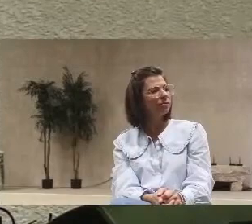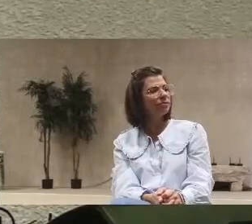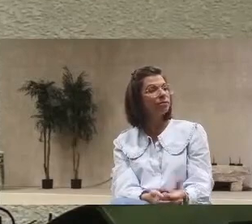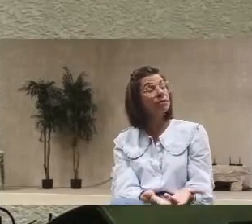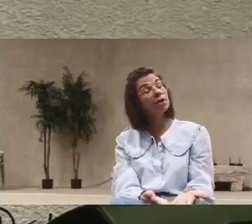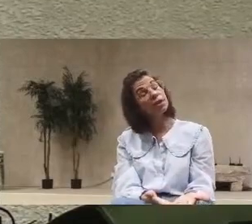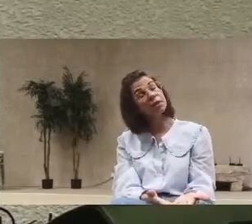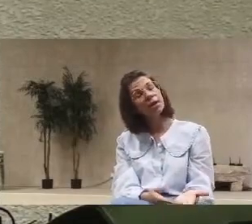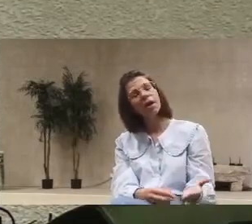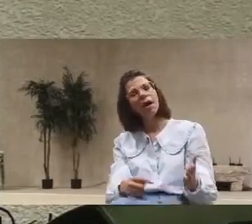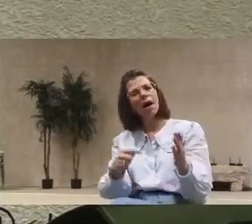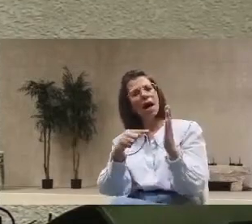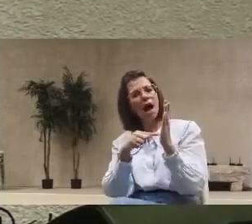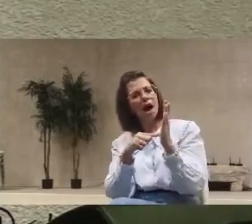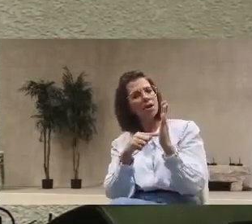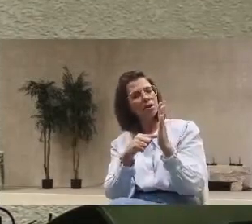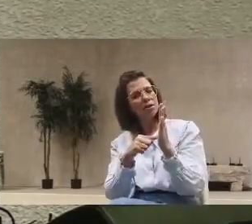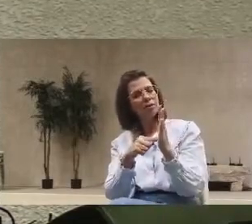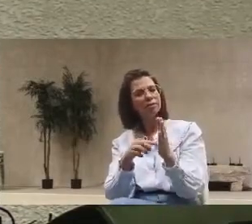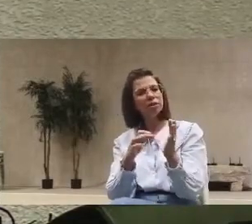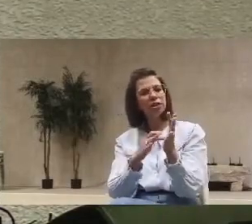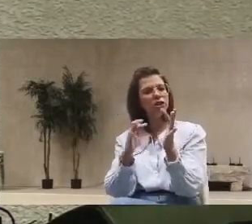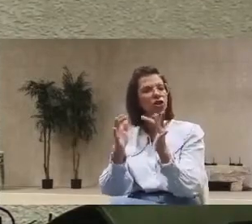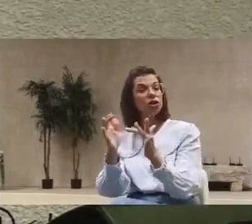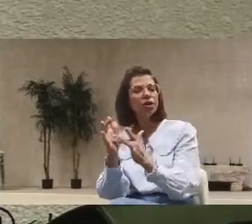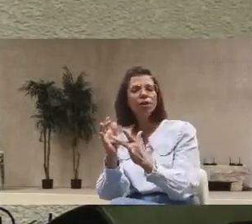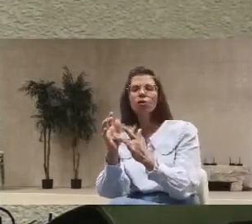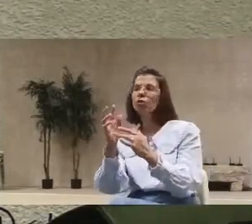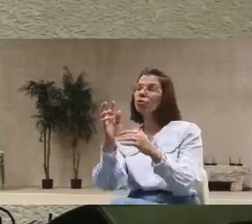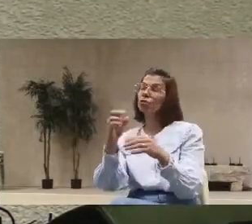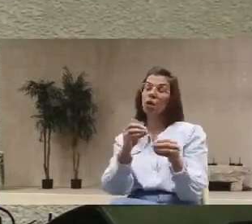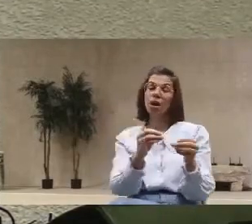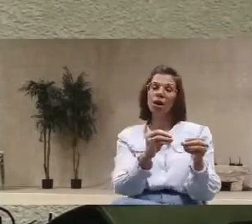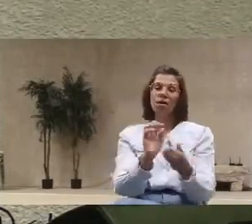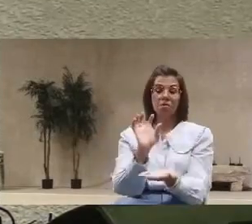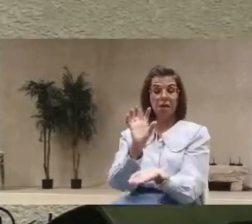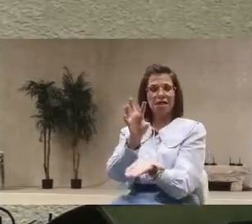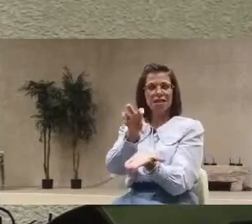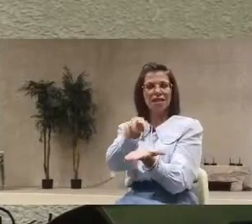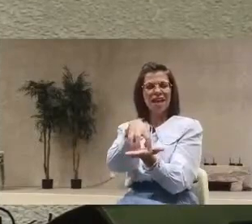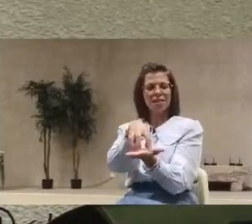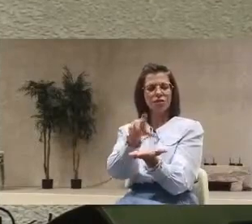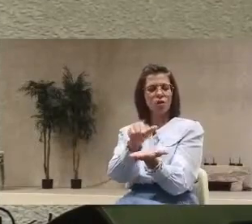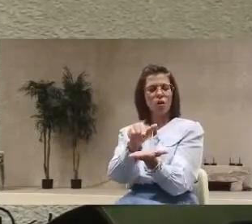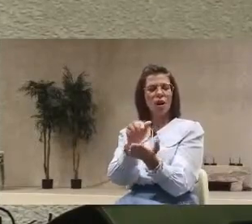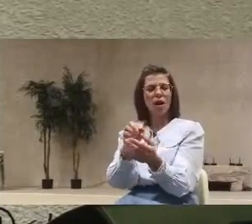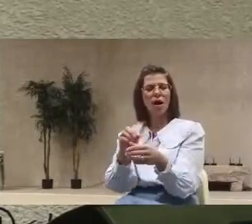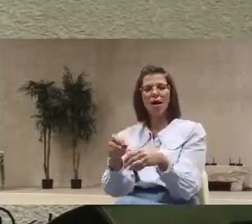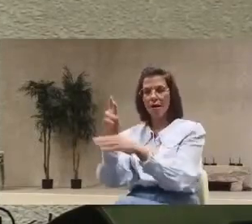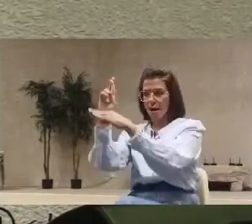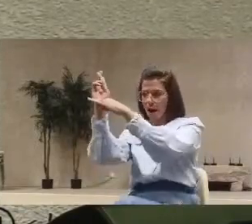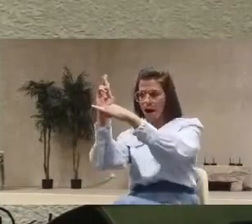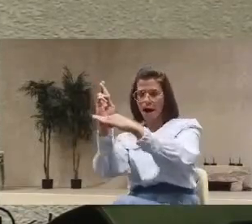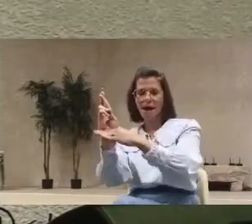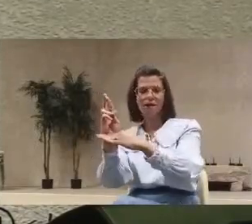nation, c'est la paix. Quand Jésus règne dans un foyer, c'est la paix. Quand Jésus règne dans un cœur et que la